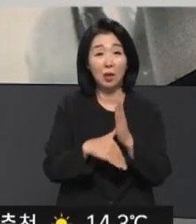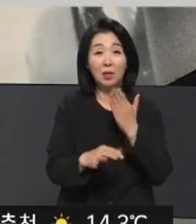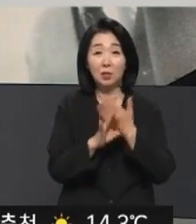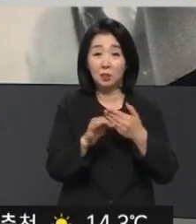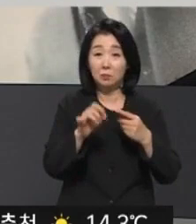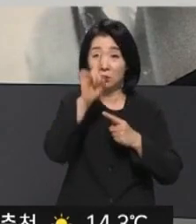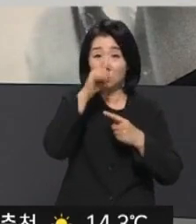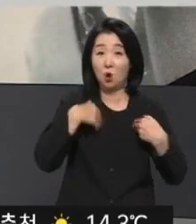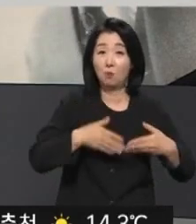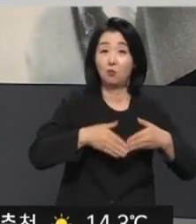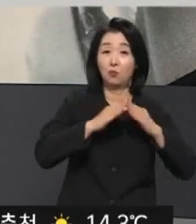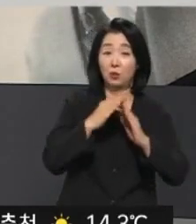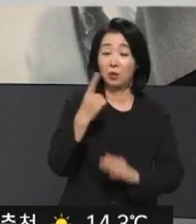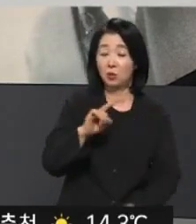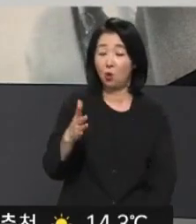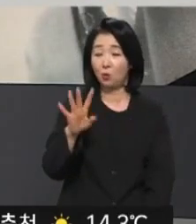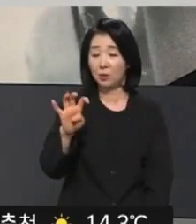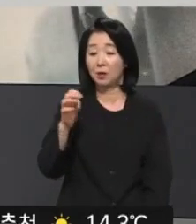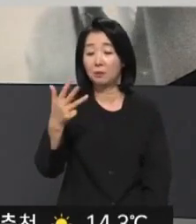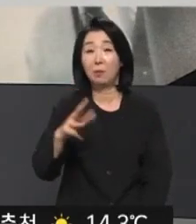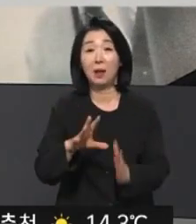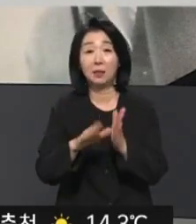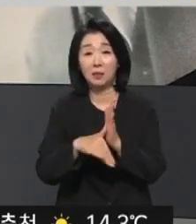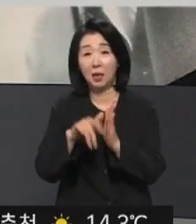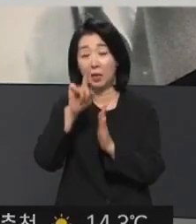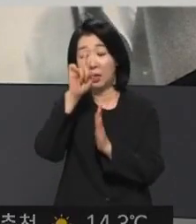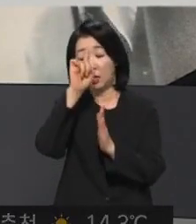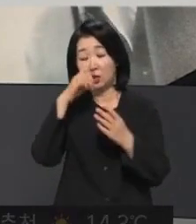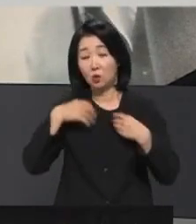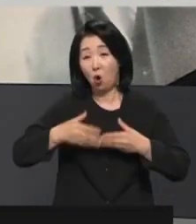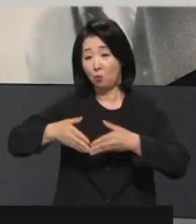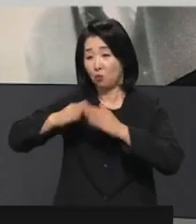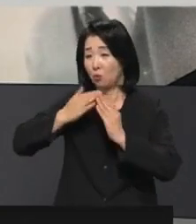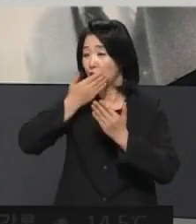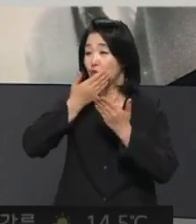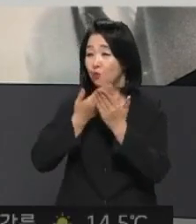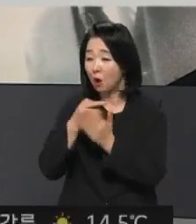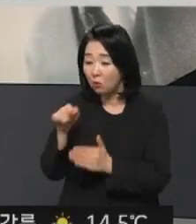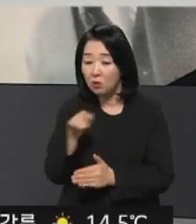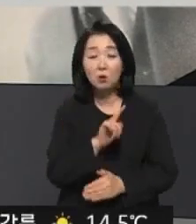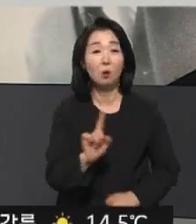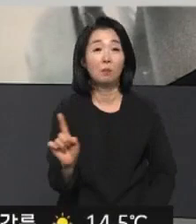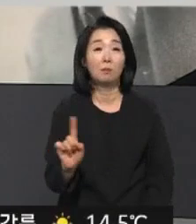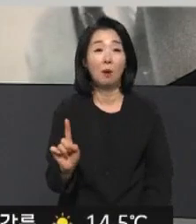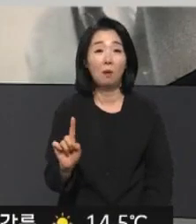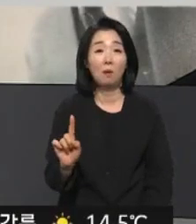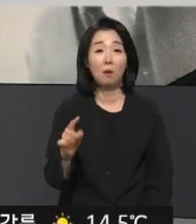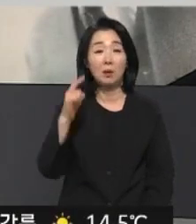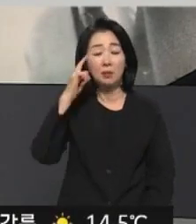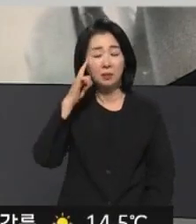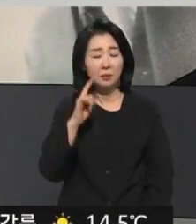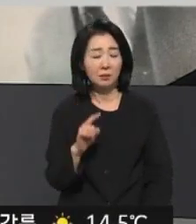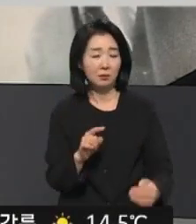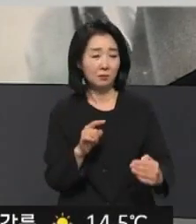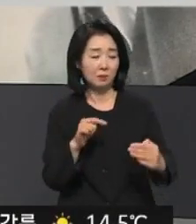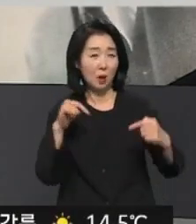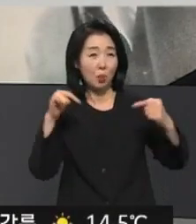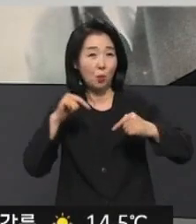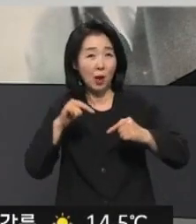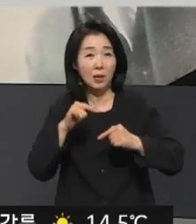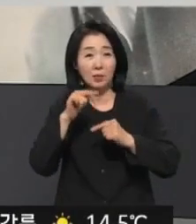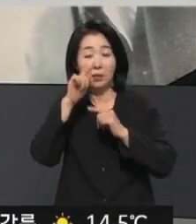1948년 이승만 전 대통령의 정부 수립, 어디에 방점을 찍느냐의 문제인데요. 있는데요. 본격적인 논란은 이명박 정부